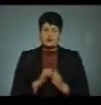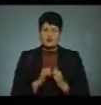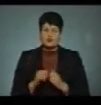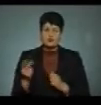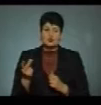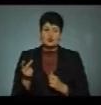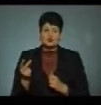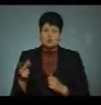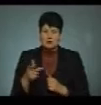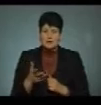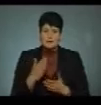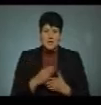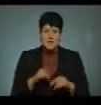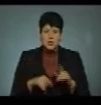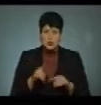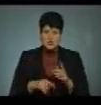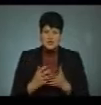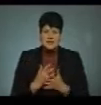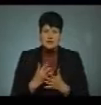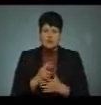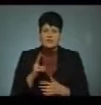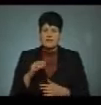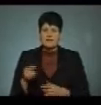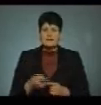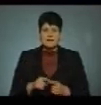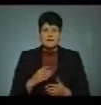має родичів на заробітках, це є